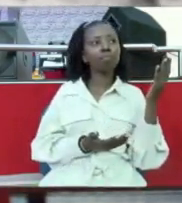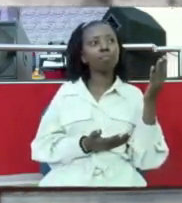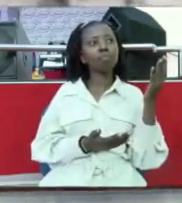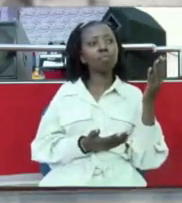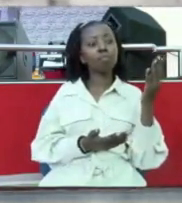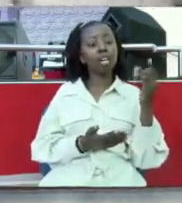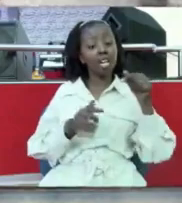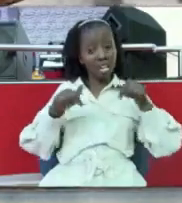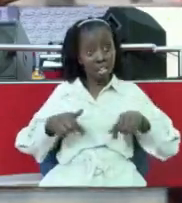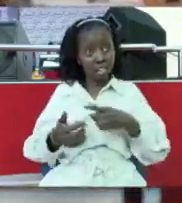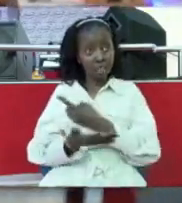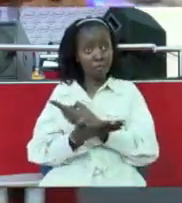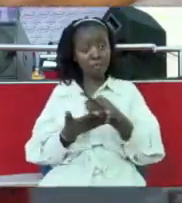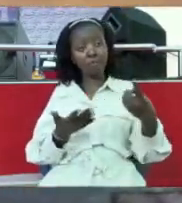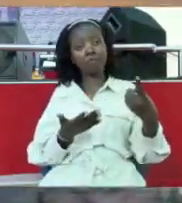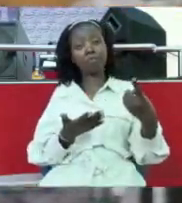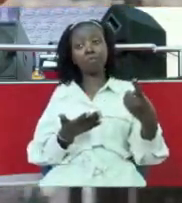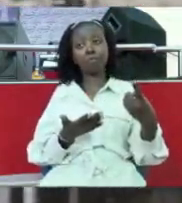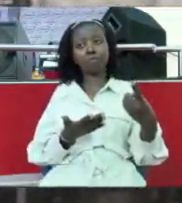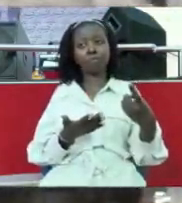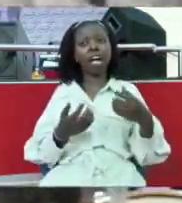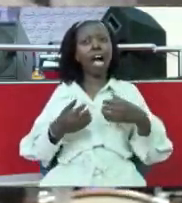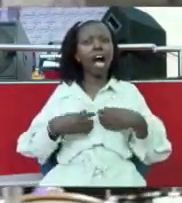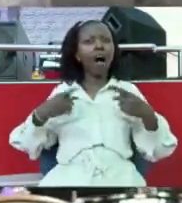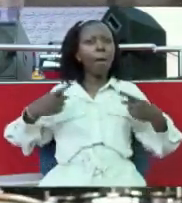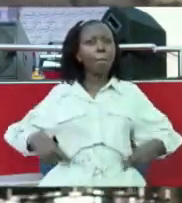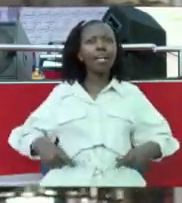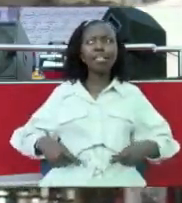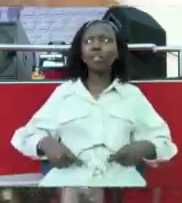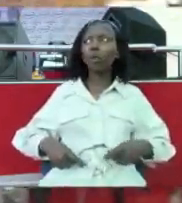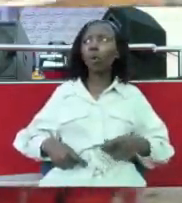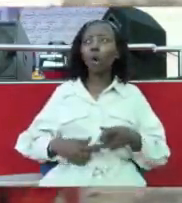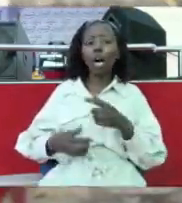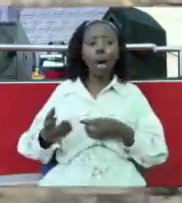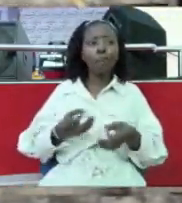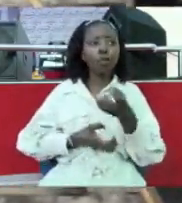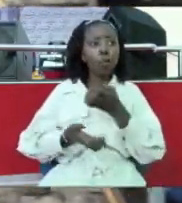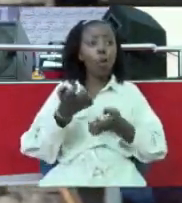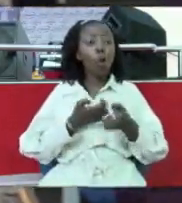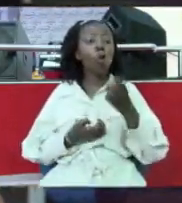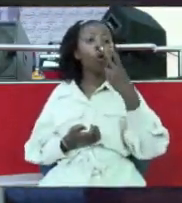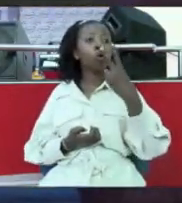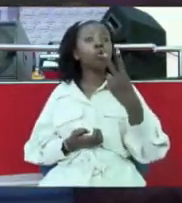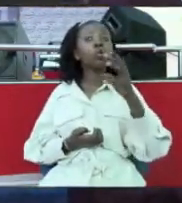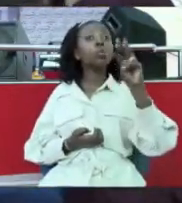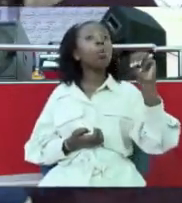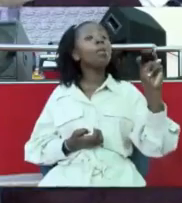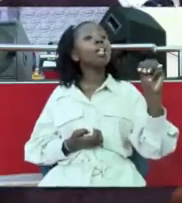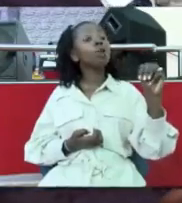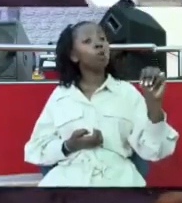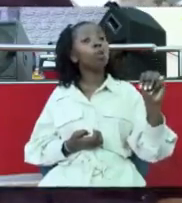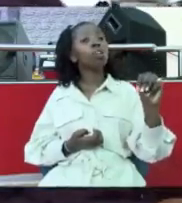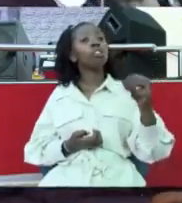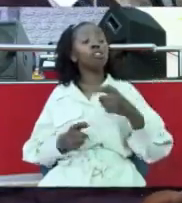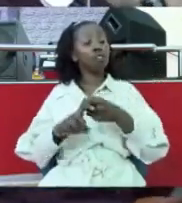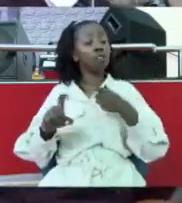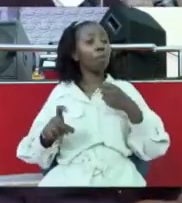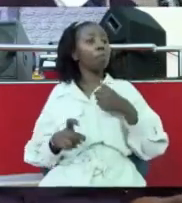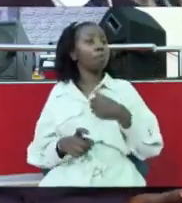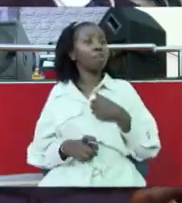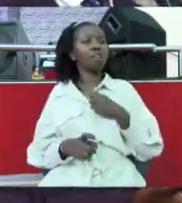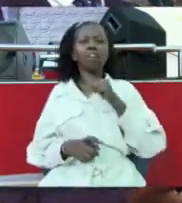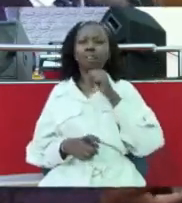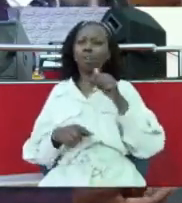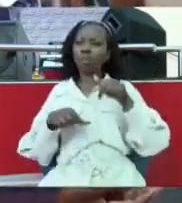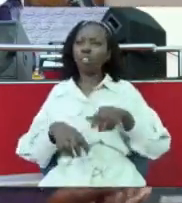Hii wiki. Wiki hili. Kuna mtu alikuja kunikopa 2 million. Somebody came to borrow 2 million. Hayuko kwa